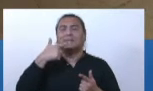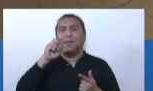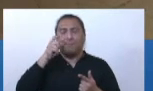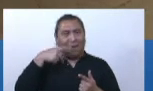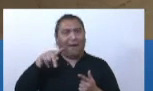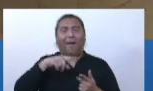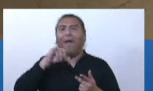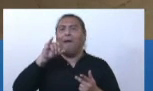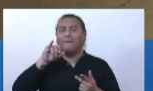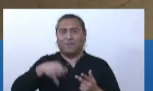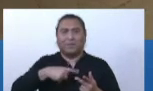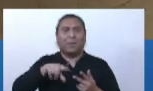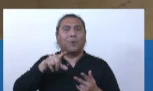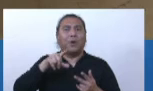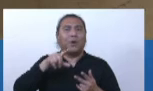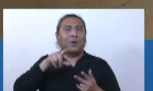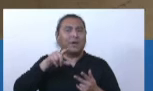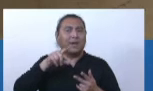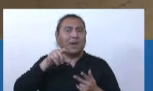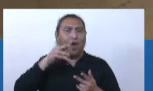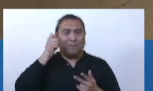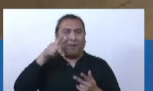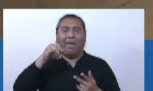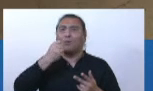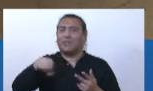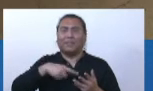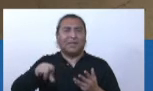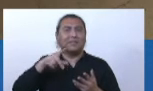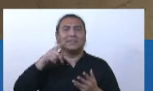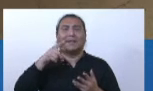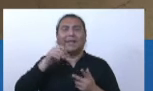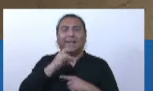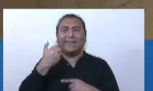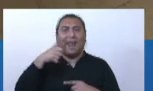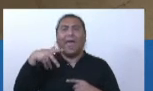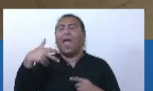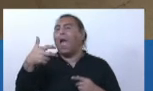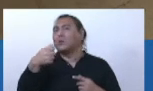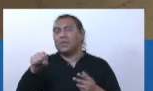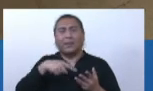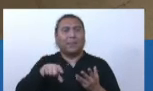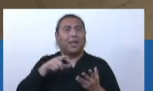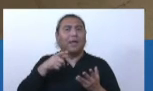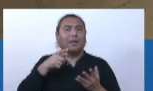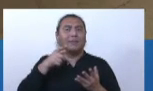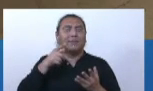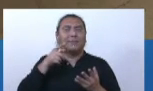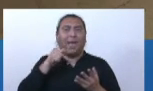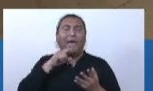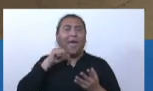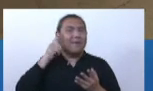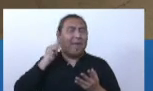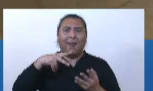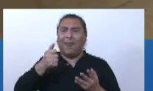afirmativo. Schiavoni, negativo. Snopek, ausente. Solari Quintana, ausente. Tagliaferri, negativo. Tayán, afirmativo.